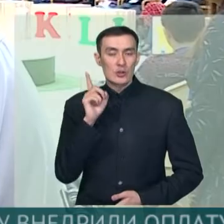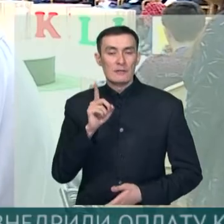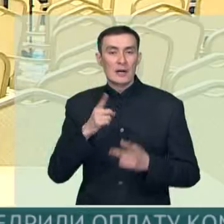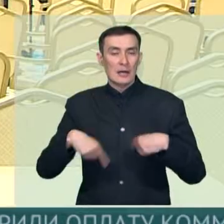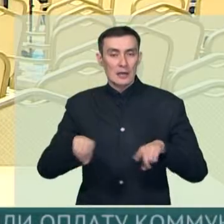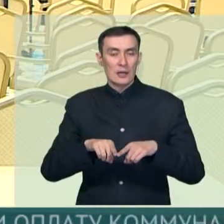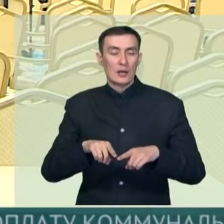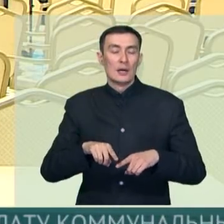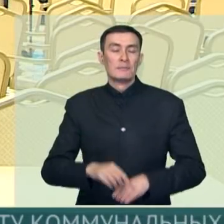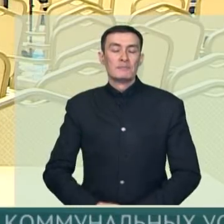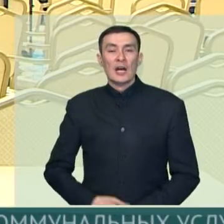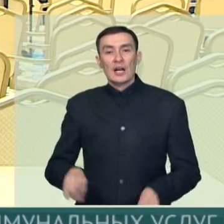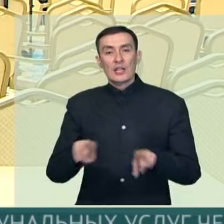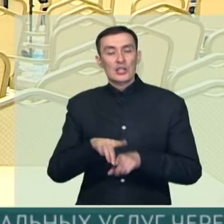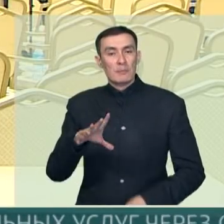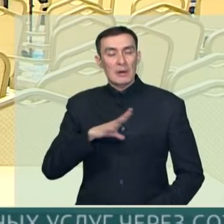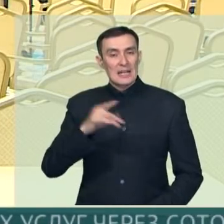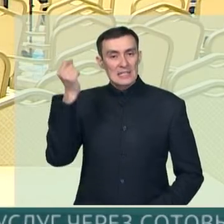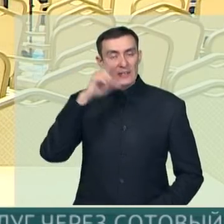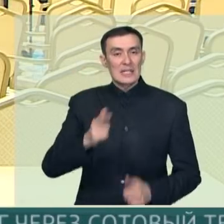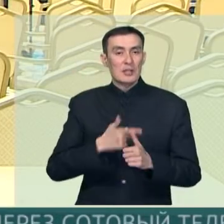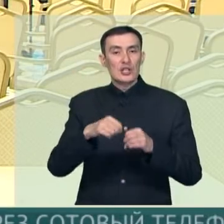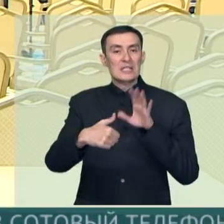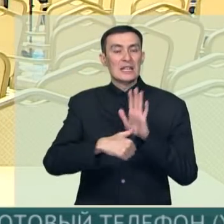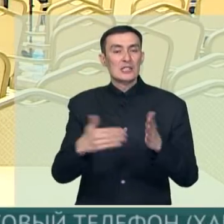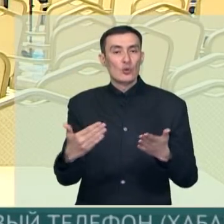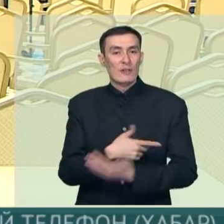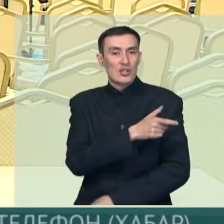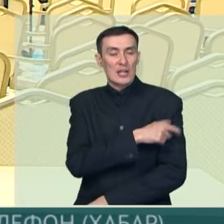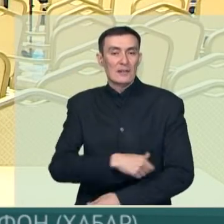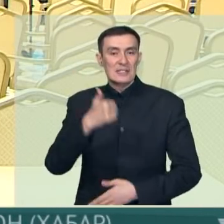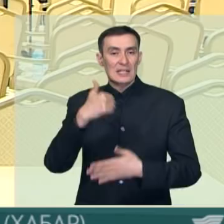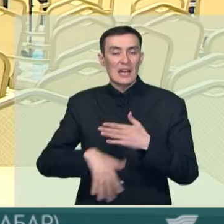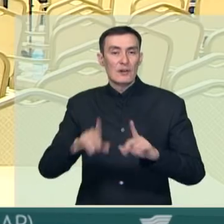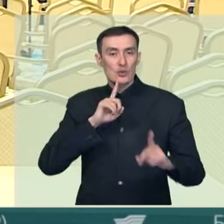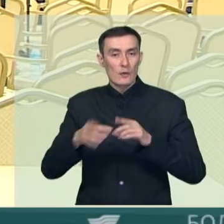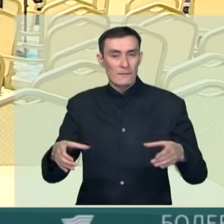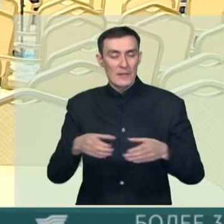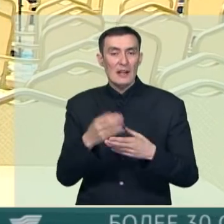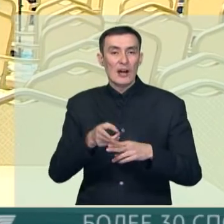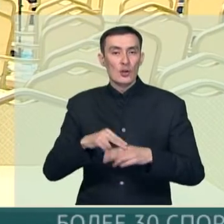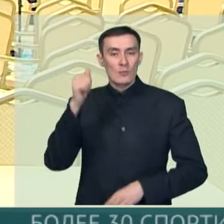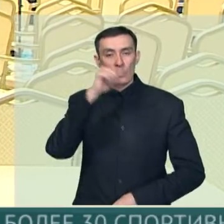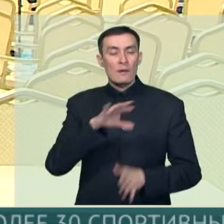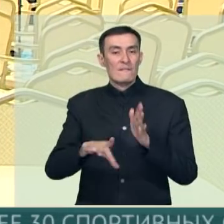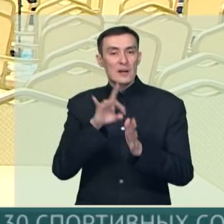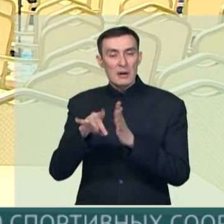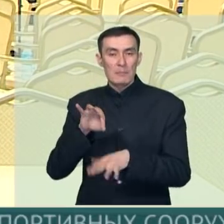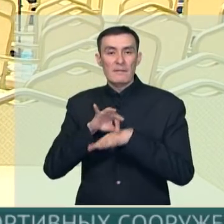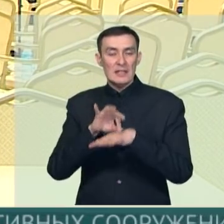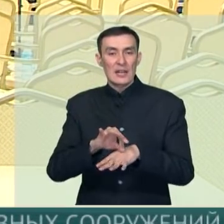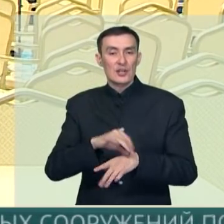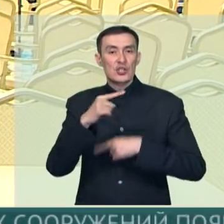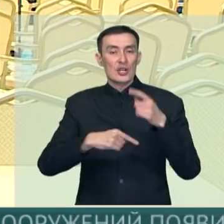«Жас-Отан». Также стали известны имена 16 новых членов Центрального совета. В этом году выборы впервые проходили